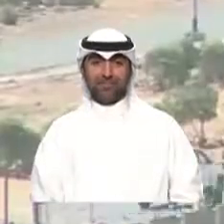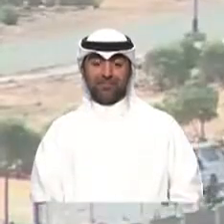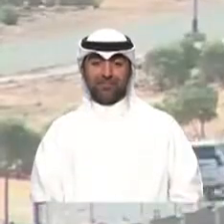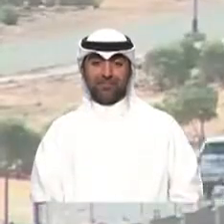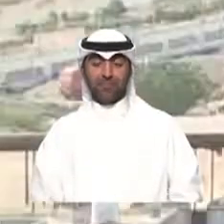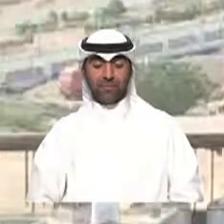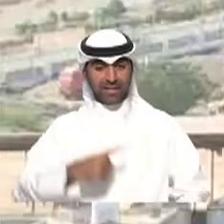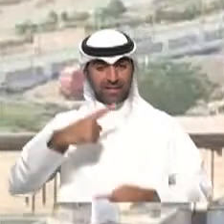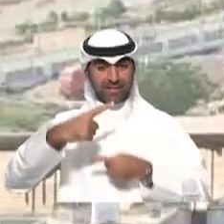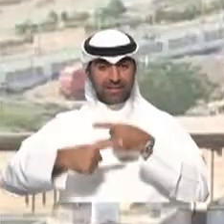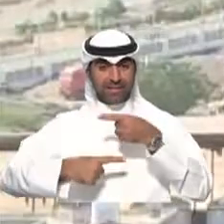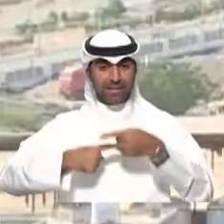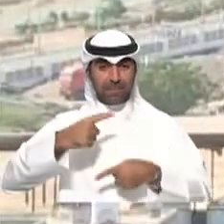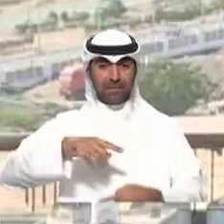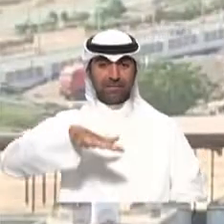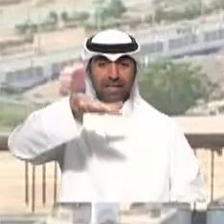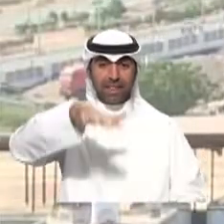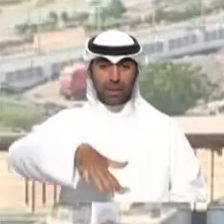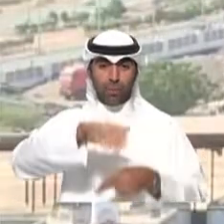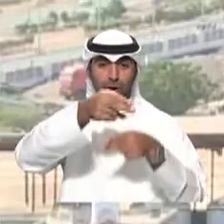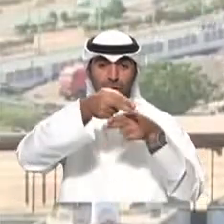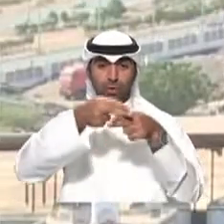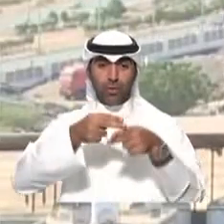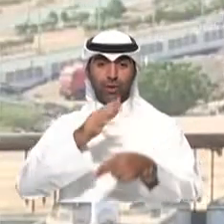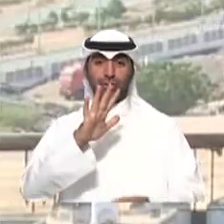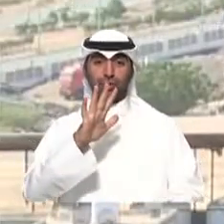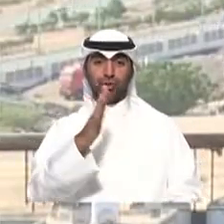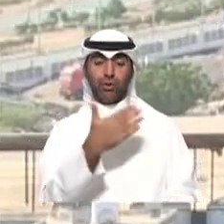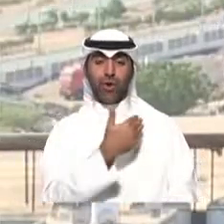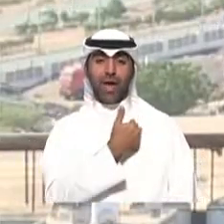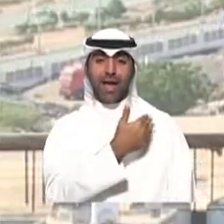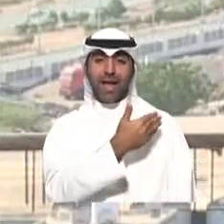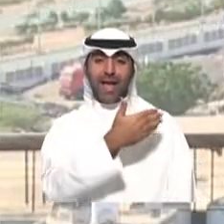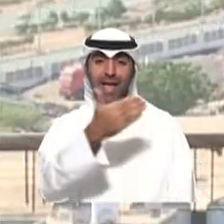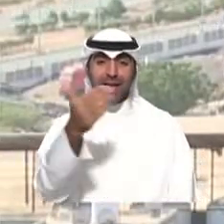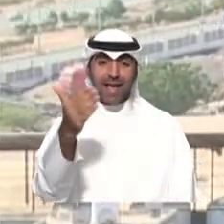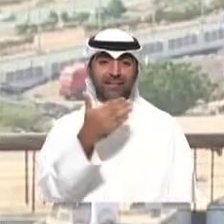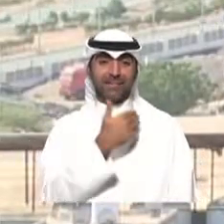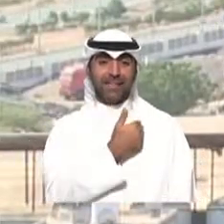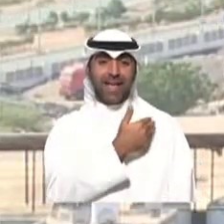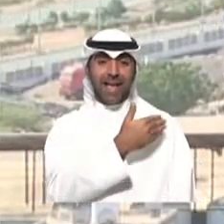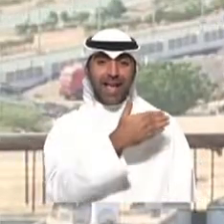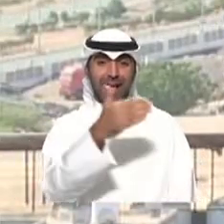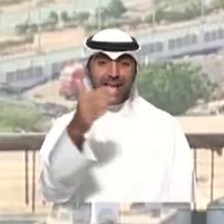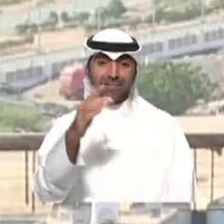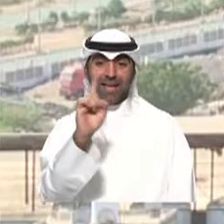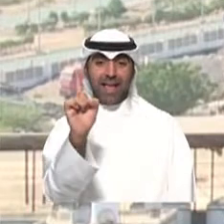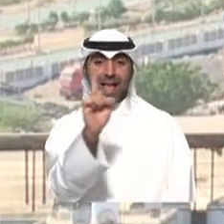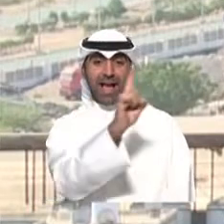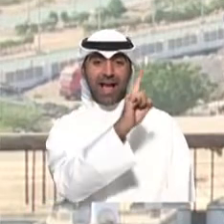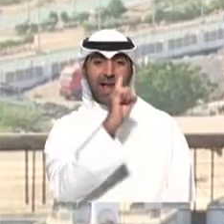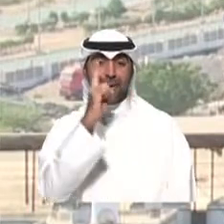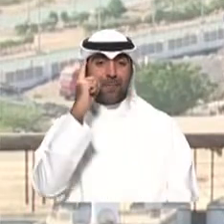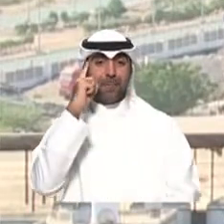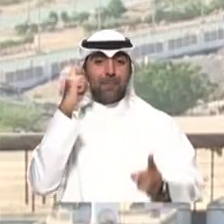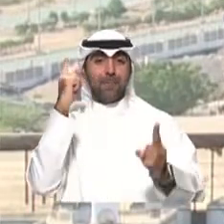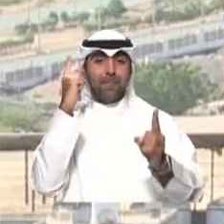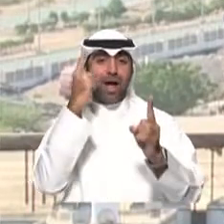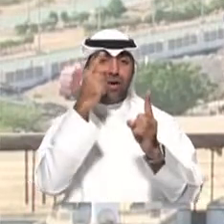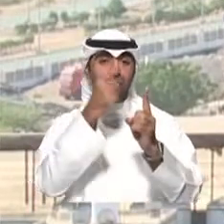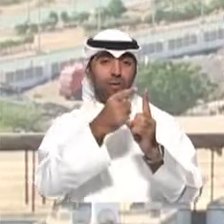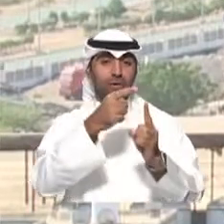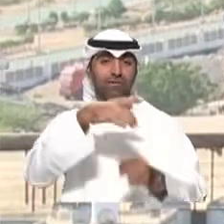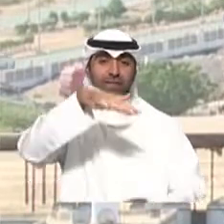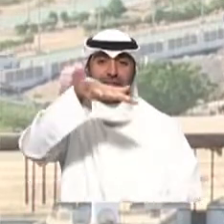تستند دولة الكويت على قاعدة ضخمة في العمل الإنساني، الأمر الذي يبدو واضحا مع تدشينها لعدة